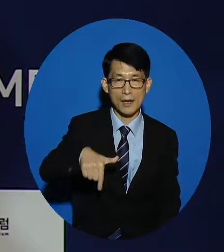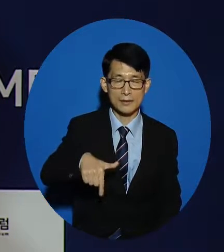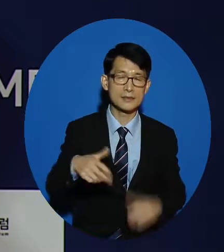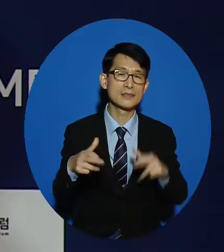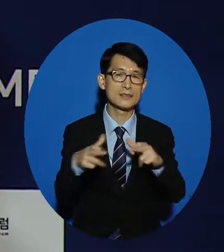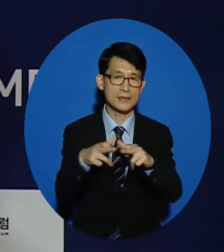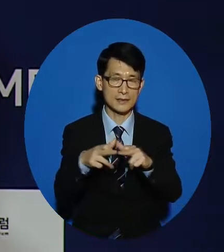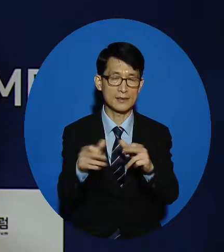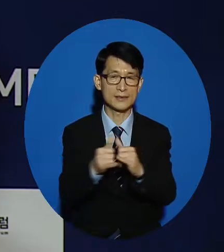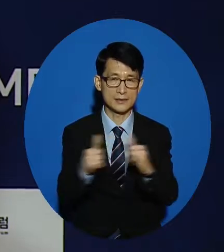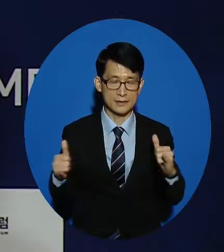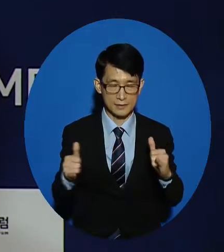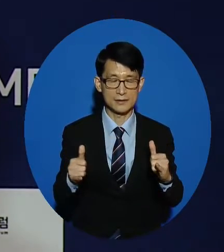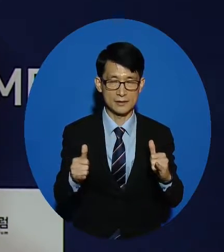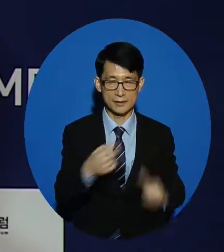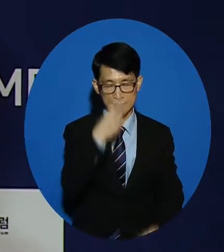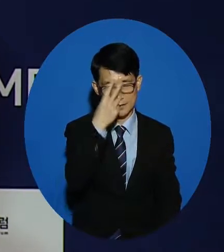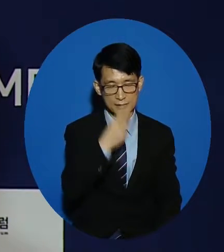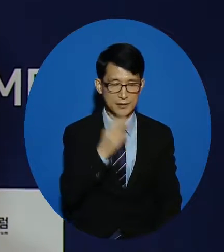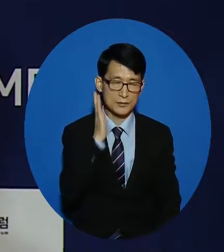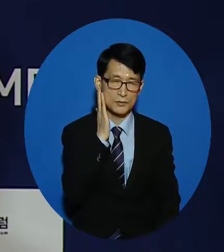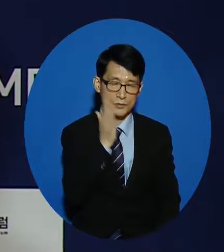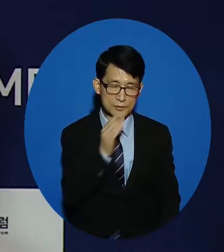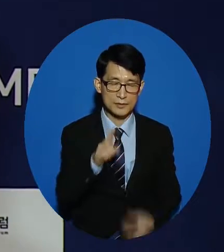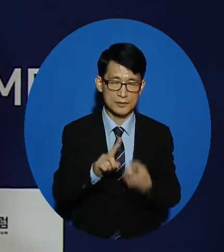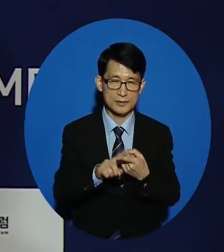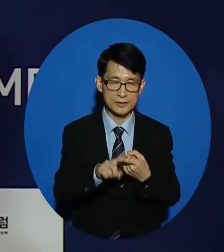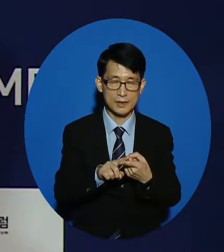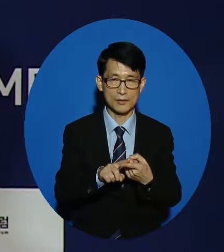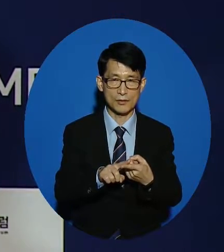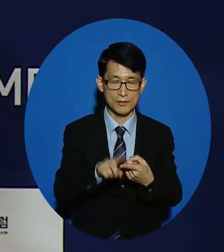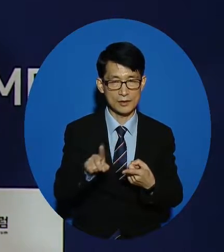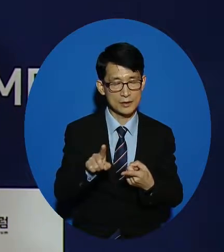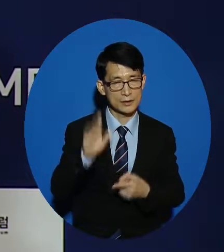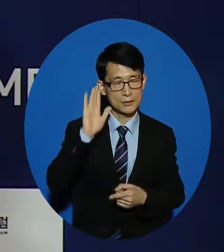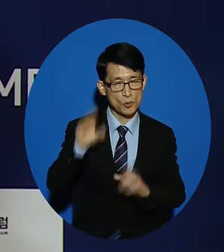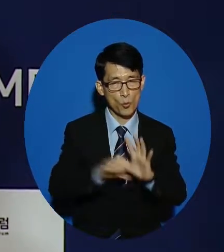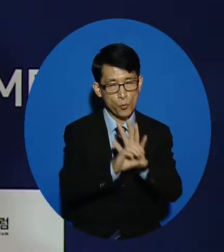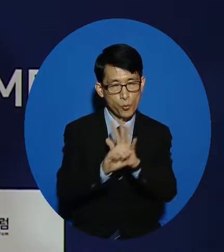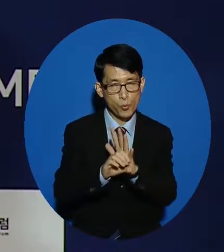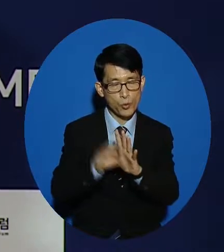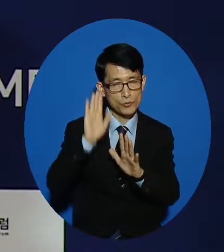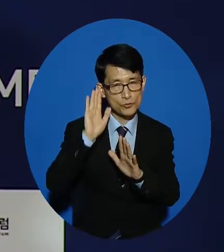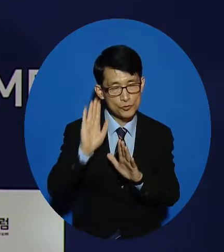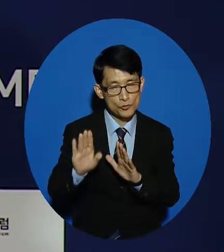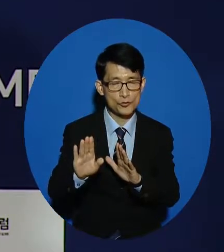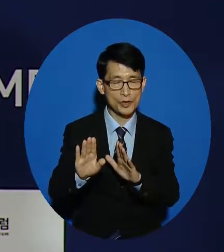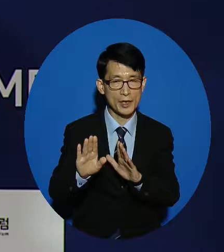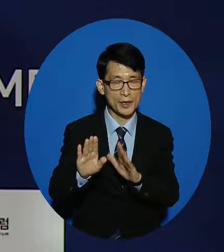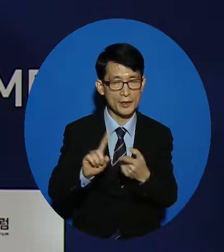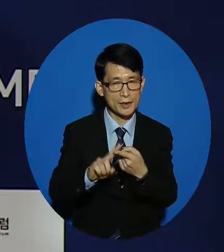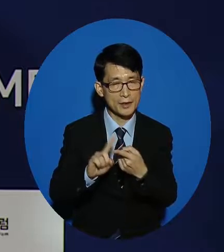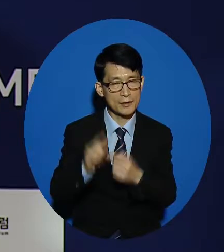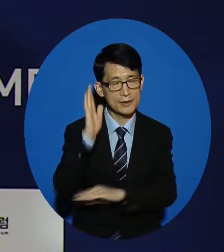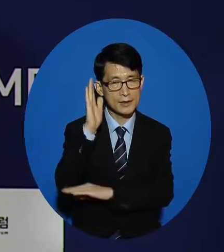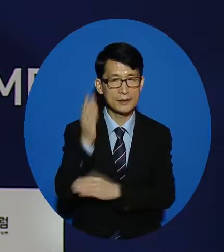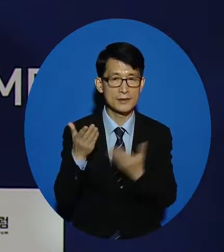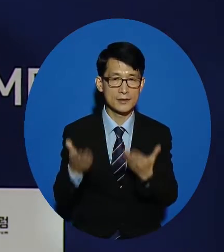이후에 어떤 방향으로 잡아가면 좋을 것인가 라는 얘기를 좀 하겠습니다. 근데 좀 양해를 구해야 될